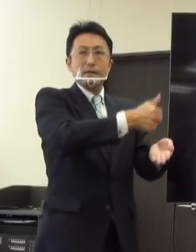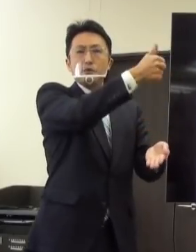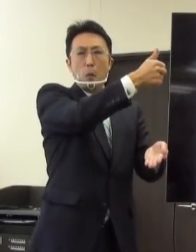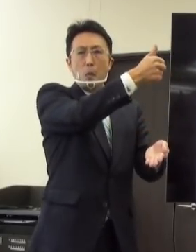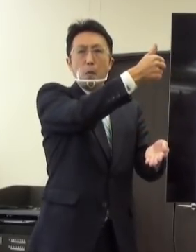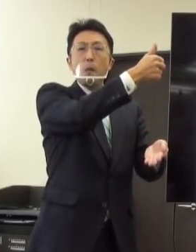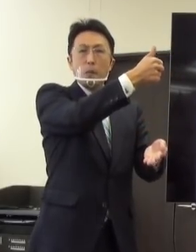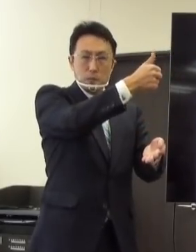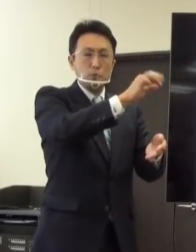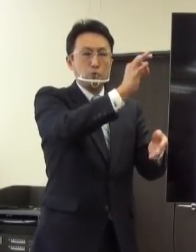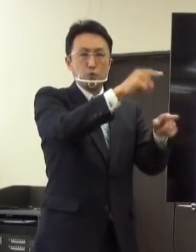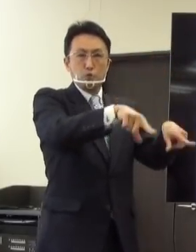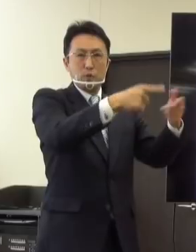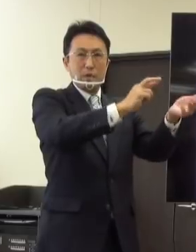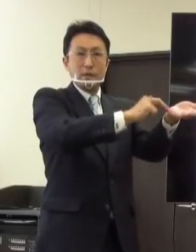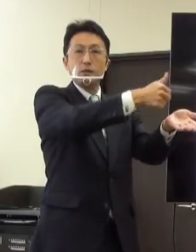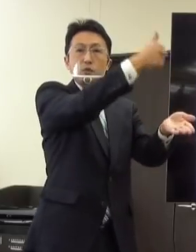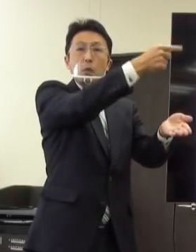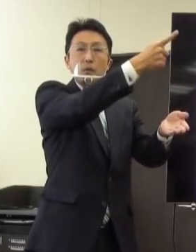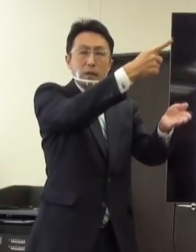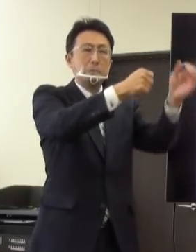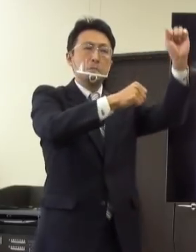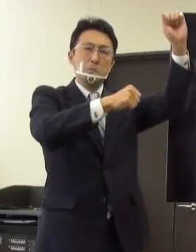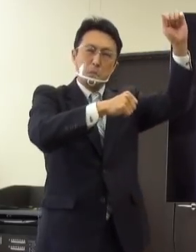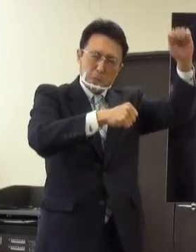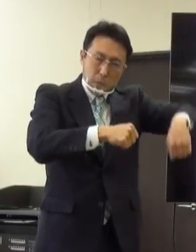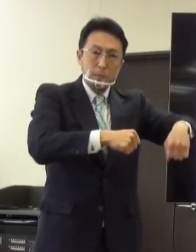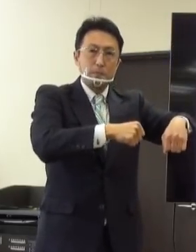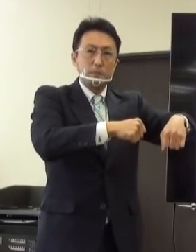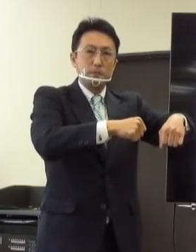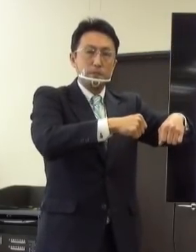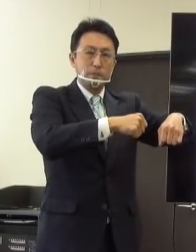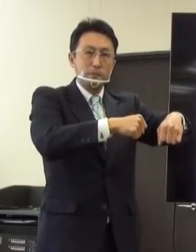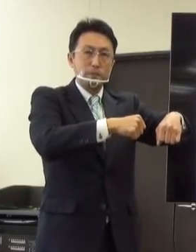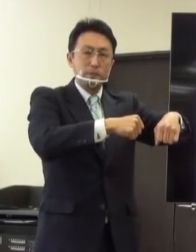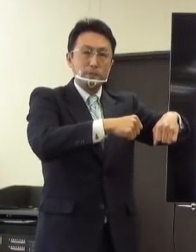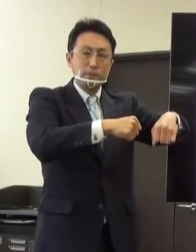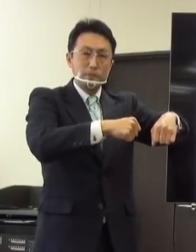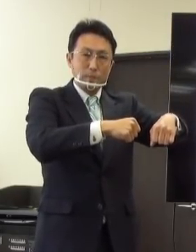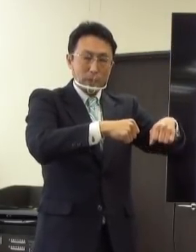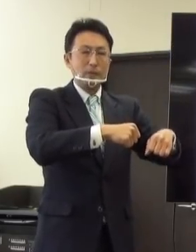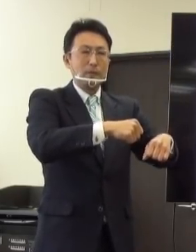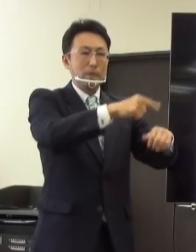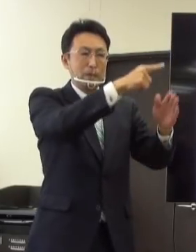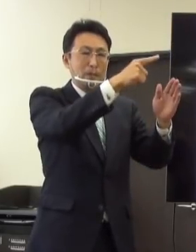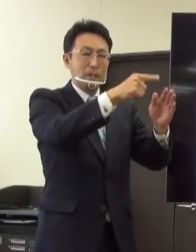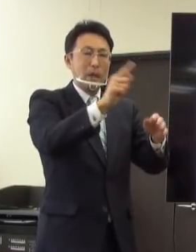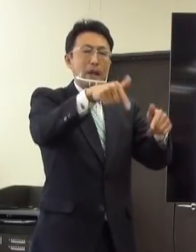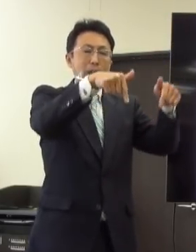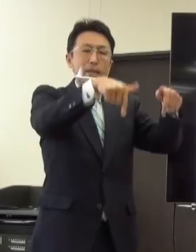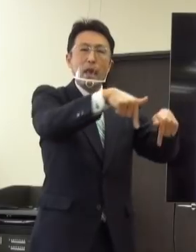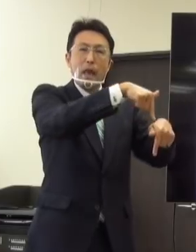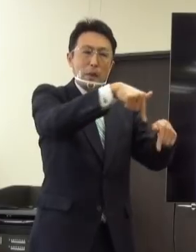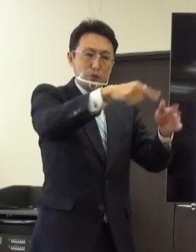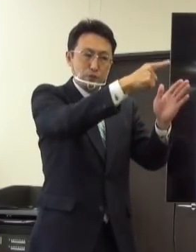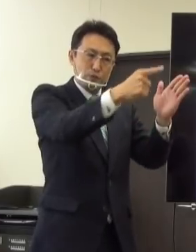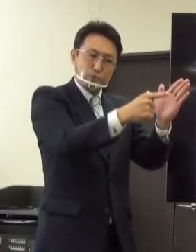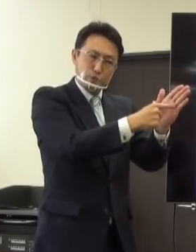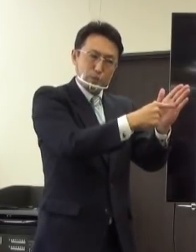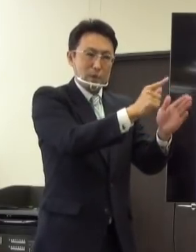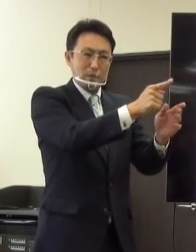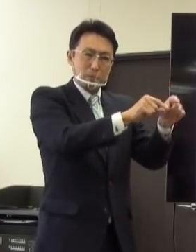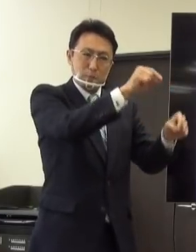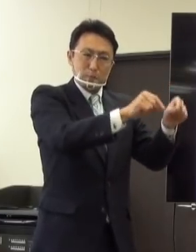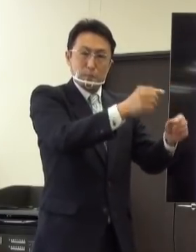に快諾していただいて、まだ27日の方はまだお話ししてないんですけども、